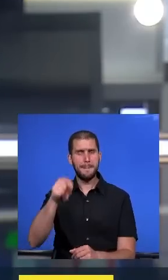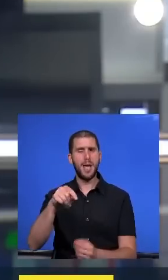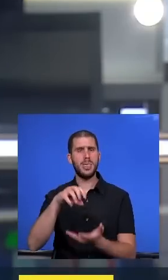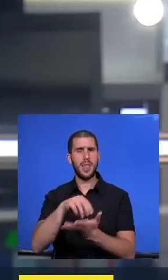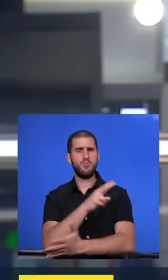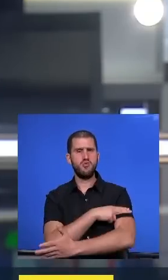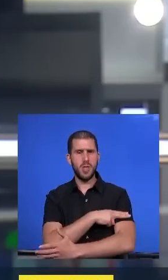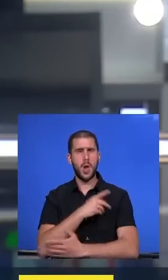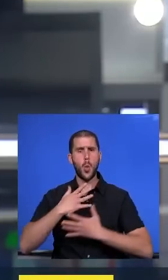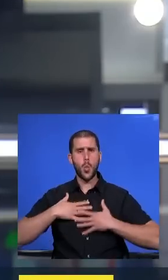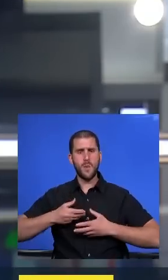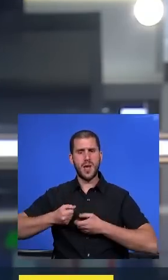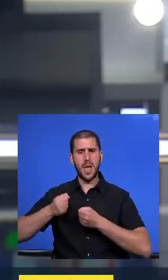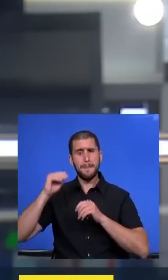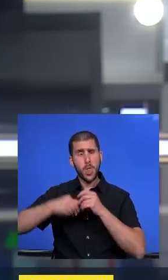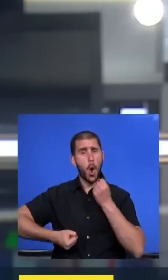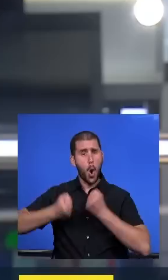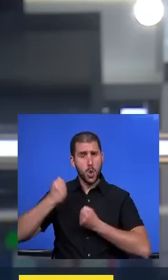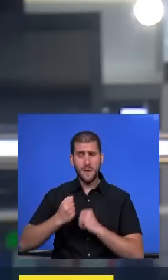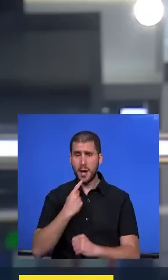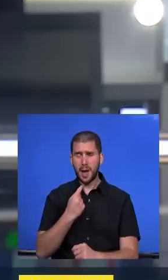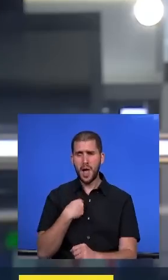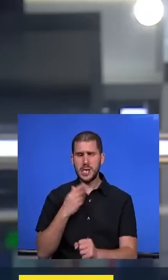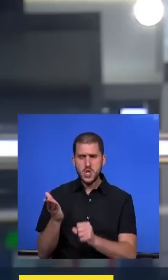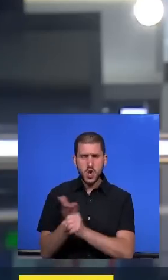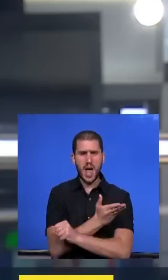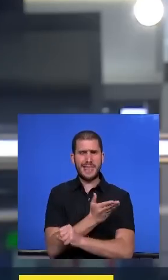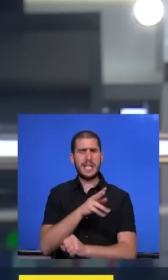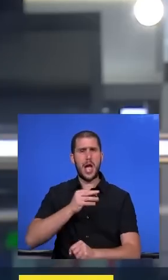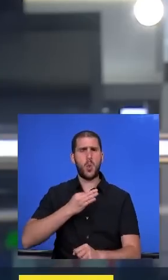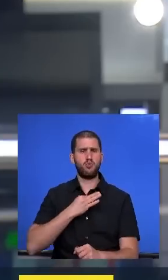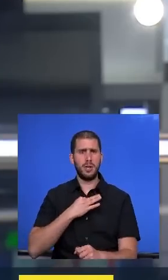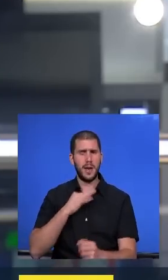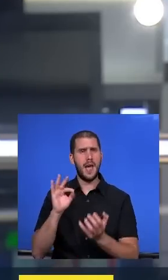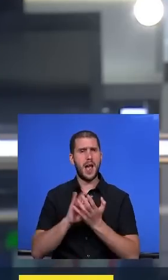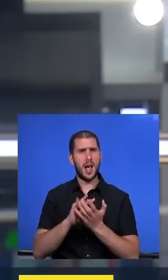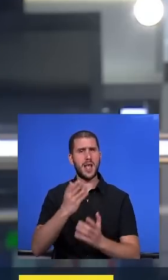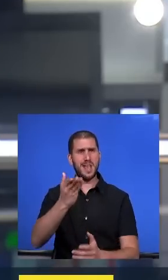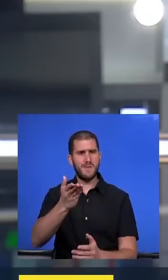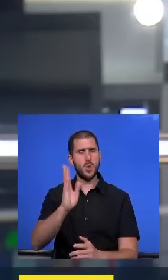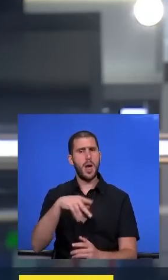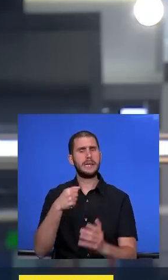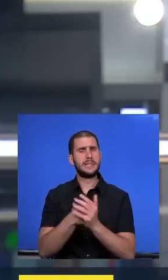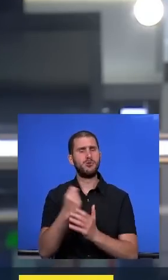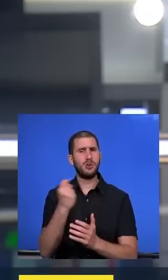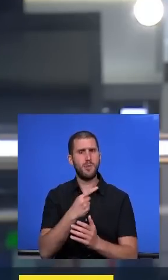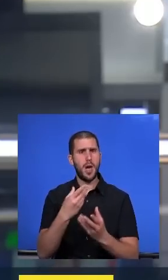המשטרה כשגופתה ברכבו ואמר, שחטתי את אחותי, כתבנו בדרום איציק זוארץ, על סוף שבוע